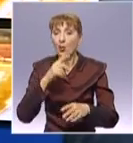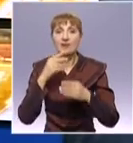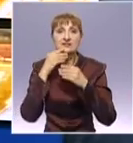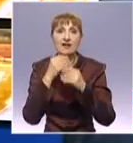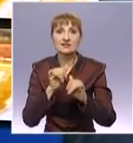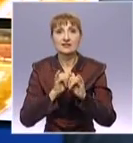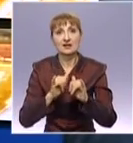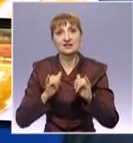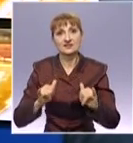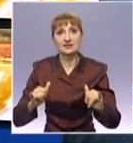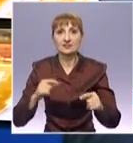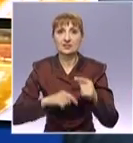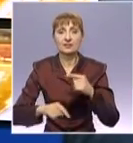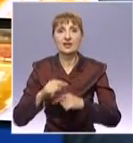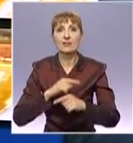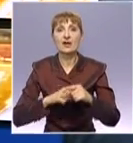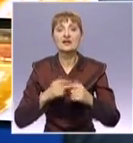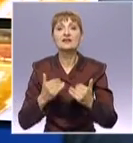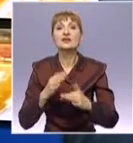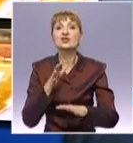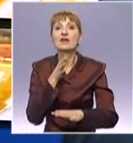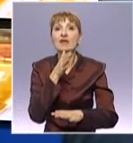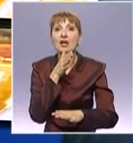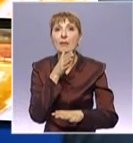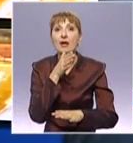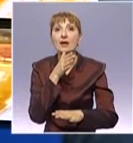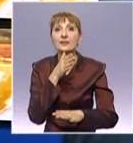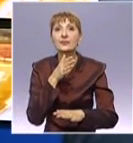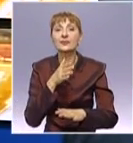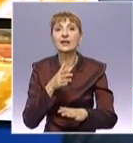развитии предпринимательства. В настоящее время